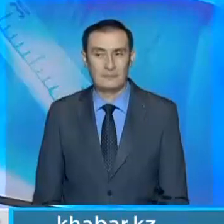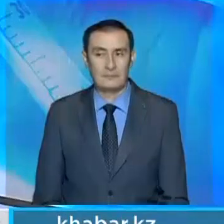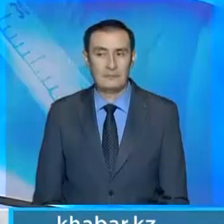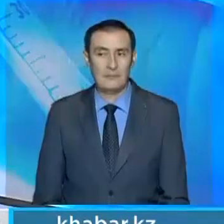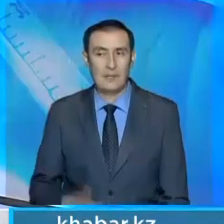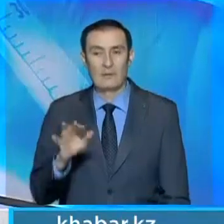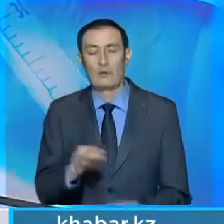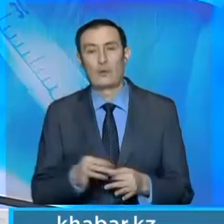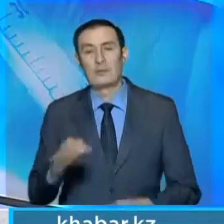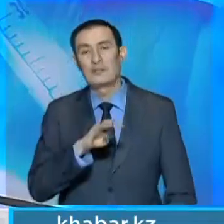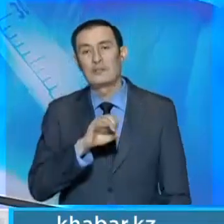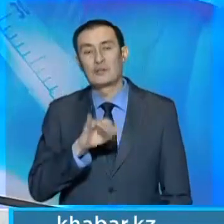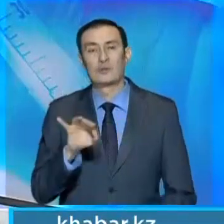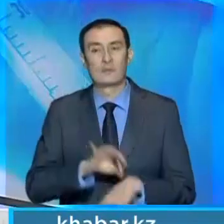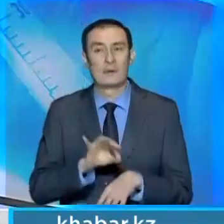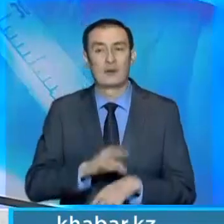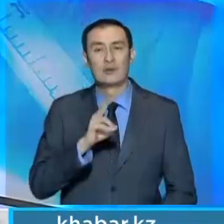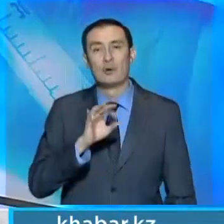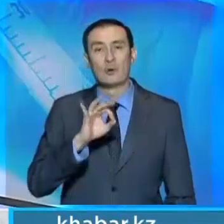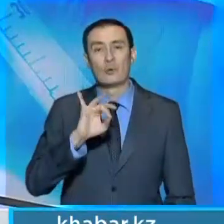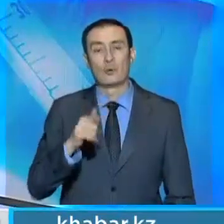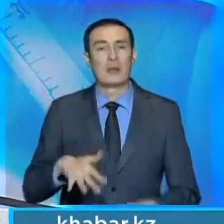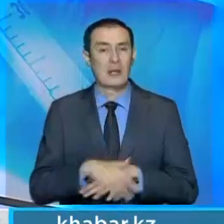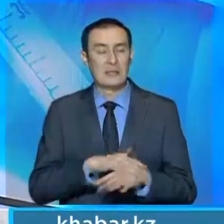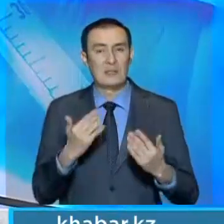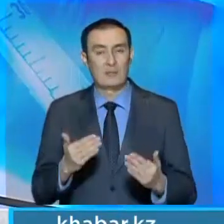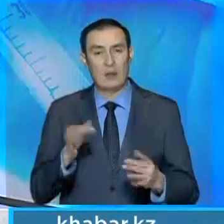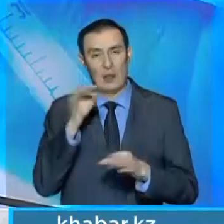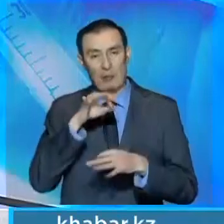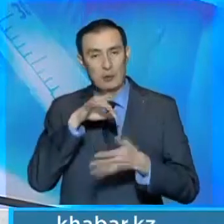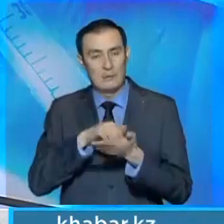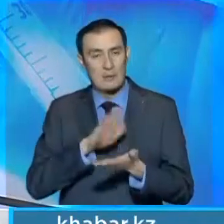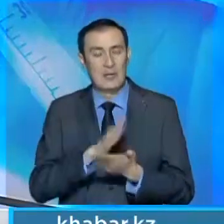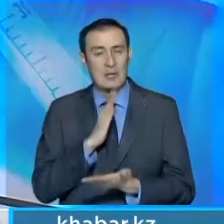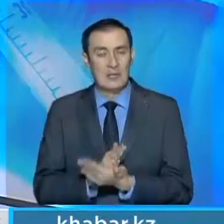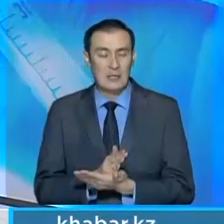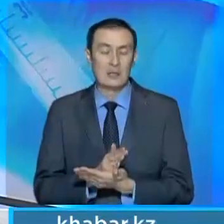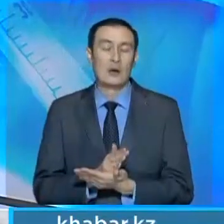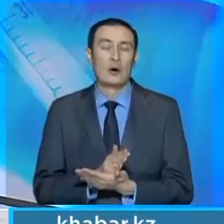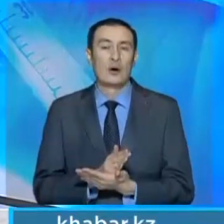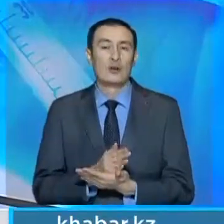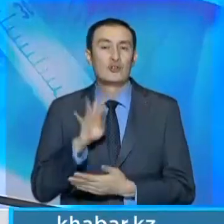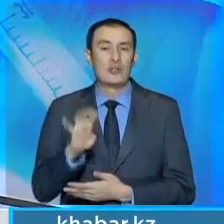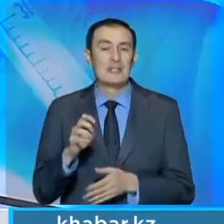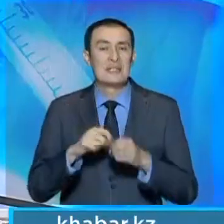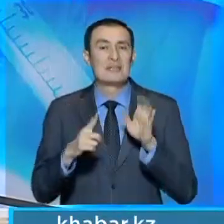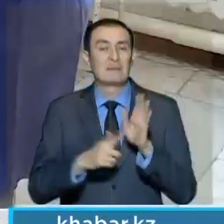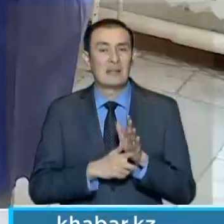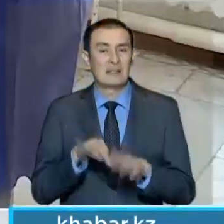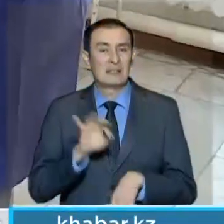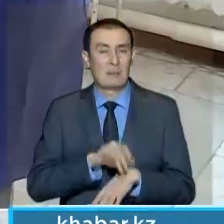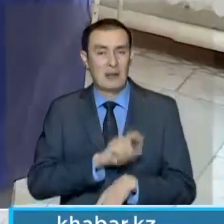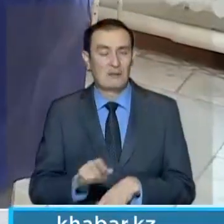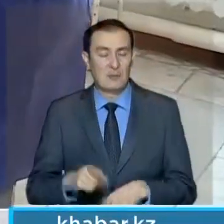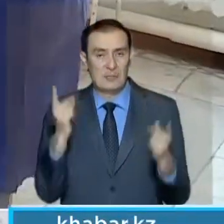В области ЖТСУ растет заболеваемость корью среди населения. На сегодня лабораторно подтверждено уже 417 случаев,